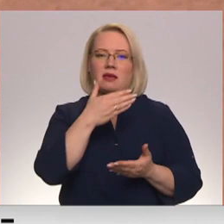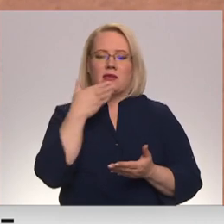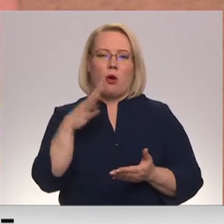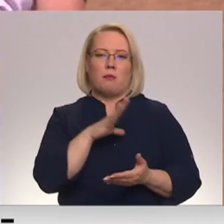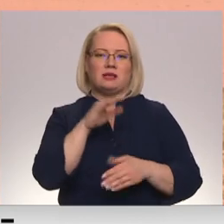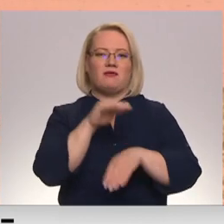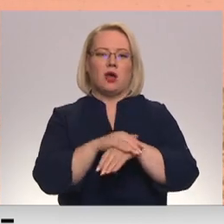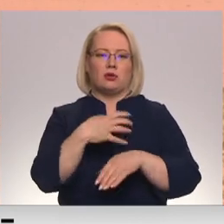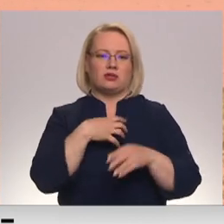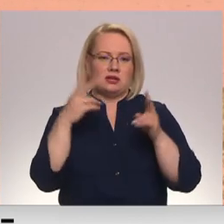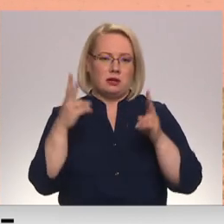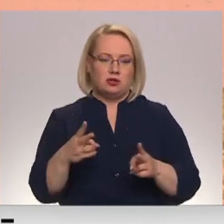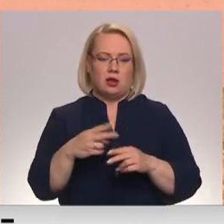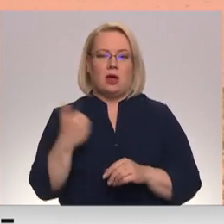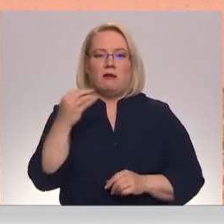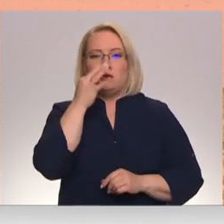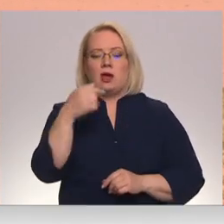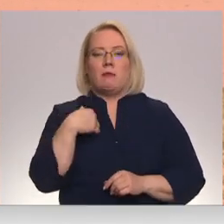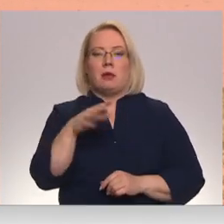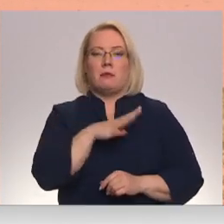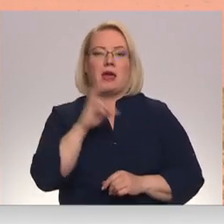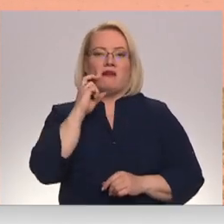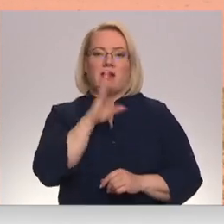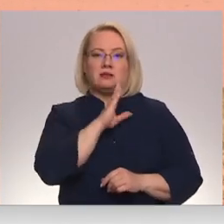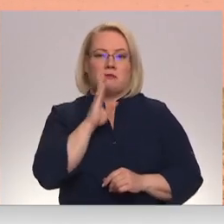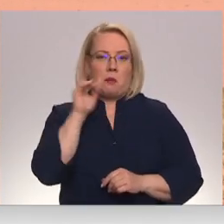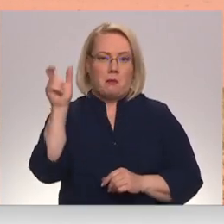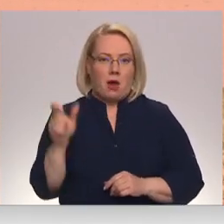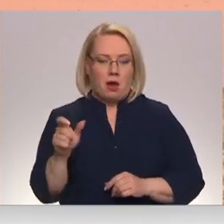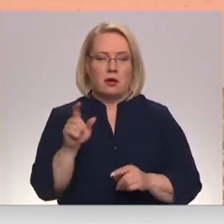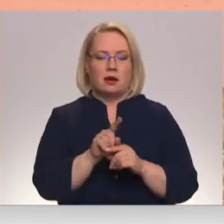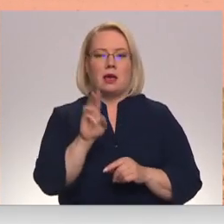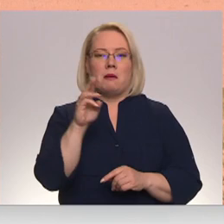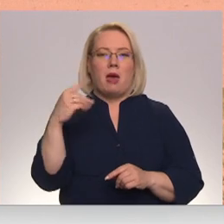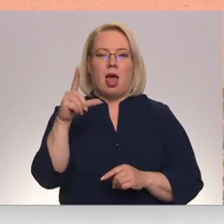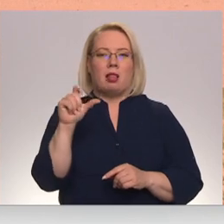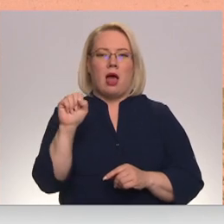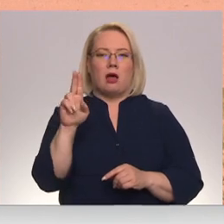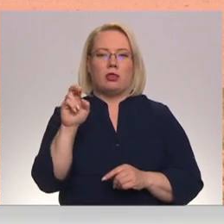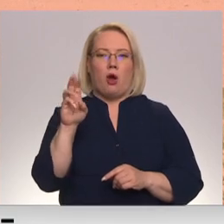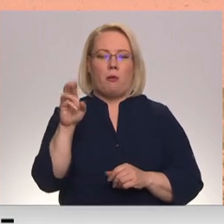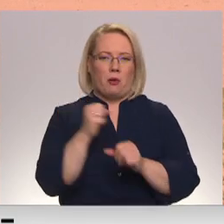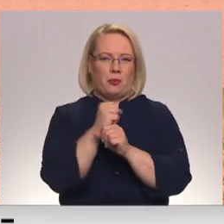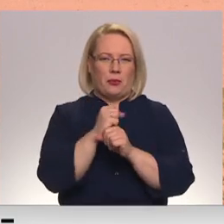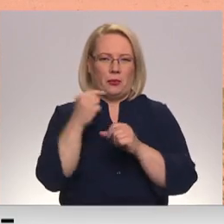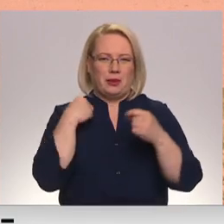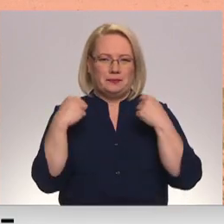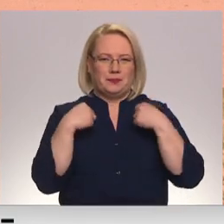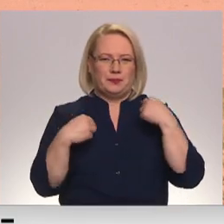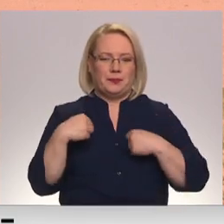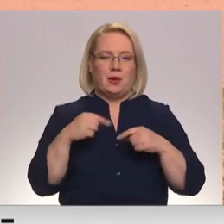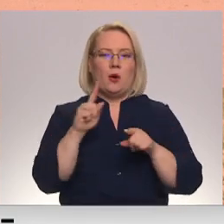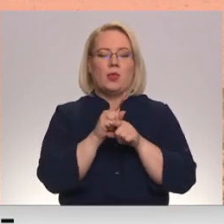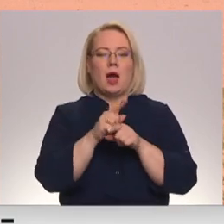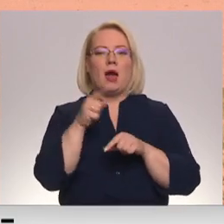melanomu. Man ir bijis arī vecmamai. Melanoma tātad, jā, labā ziņā gan